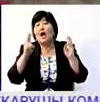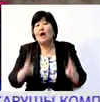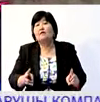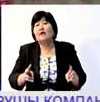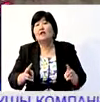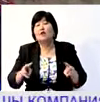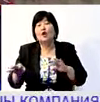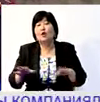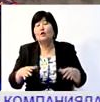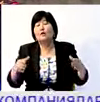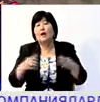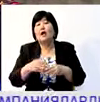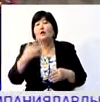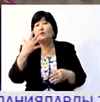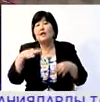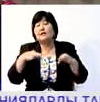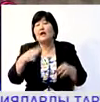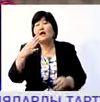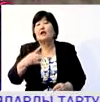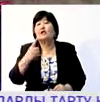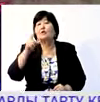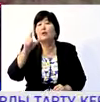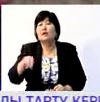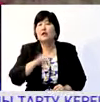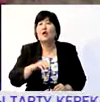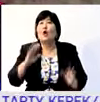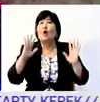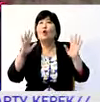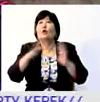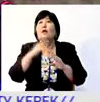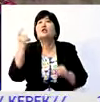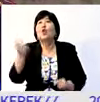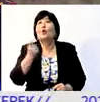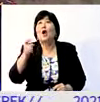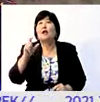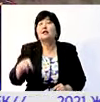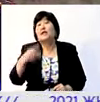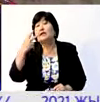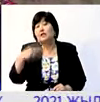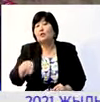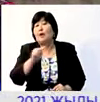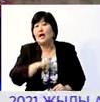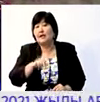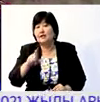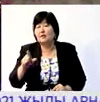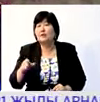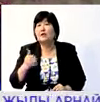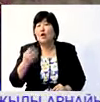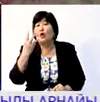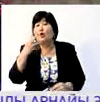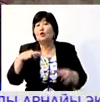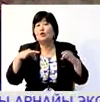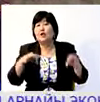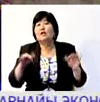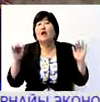жұмыстары қызметінен 5 техника, 41 қызметкер және де орман шаруашылығынан 20 қызметкер, 3 техника